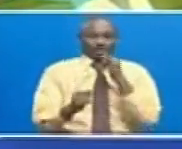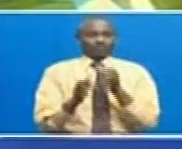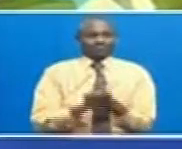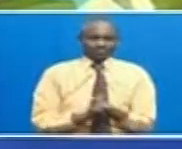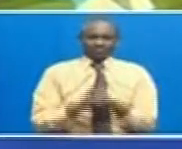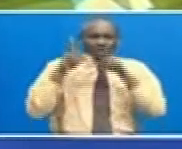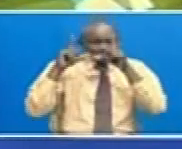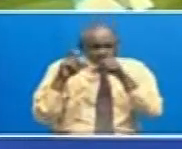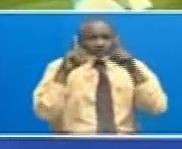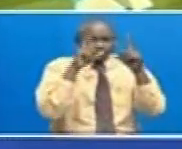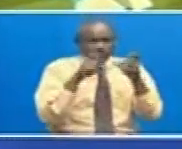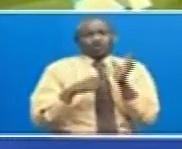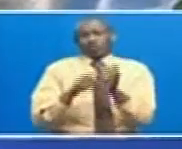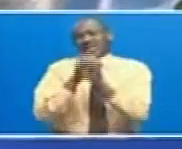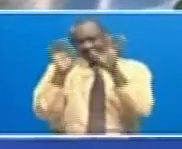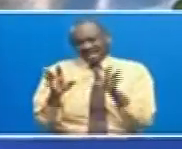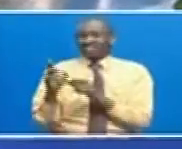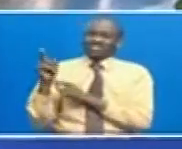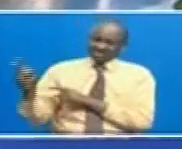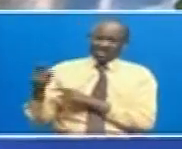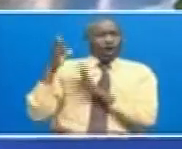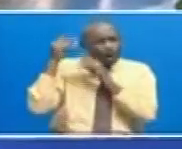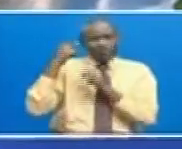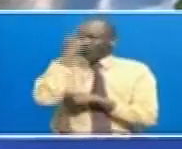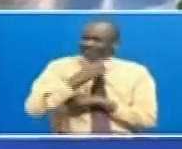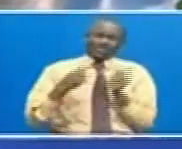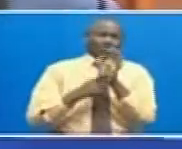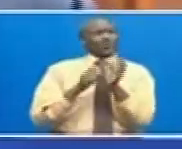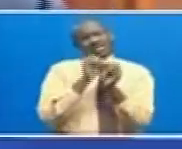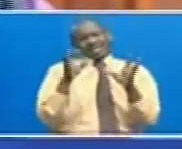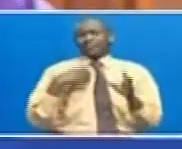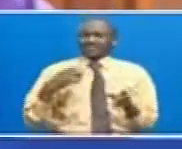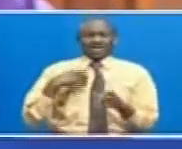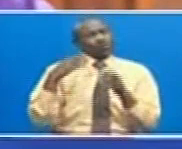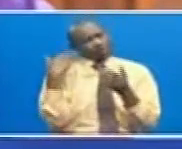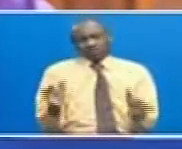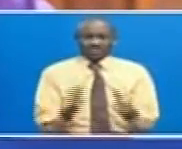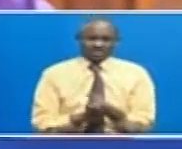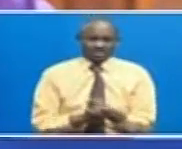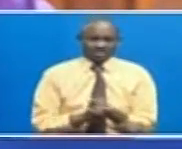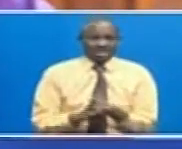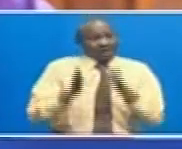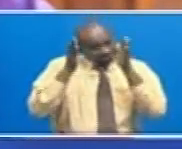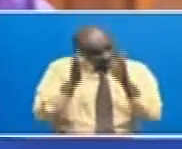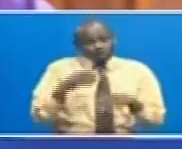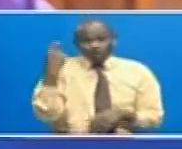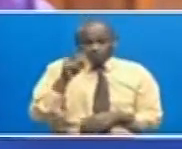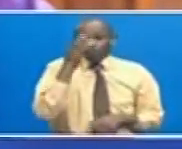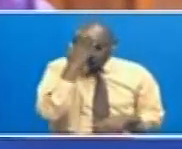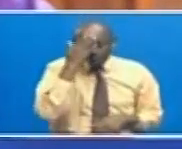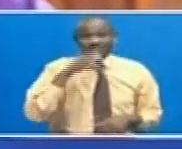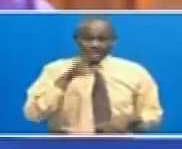Picha zao zikiashiria nyuso za matumaini yaliyokatizwa mapema. The last person to identify her son's body